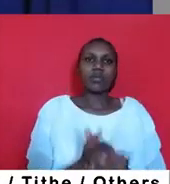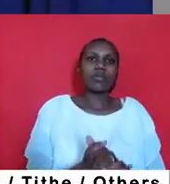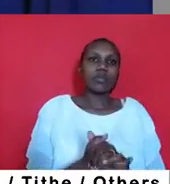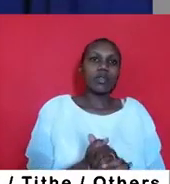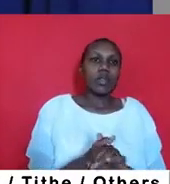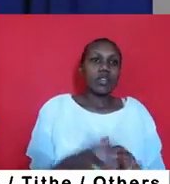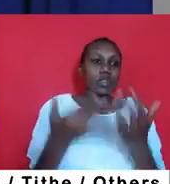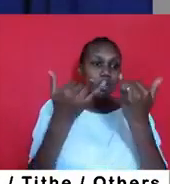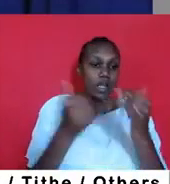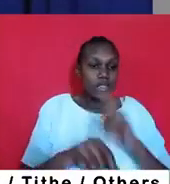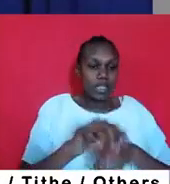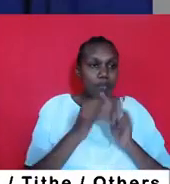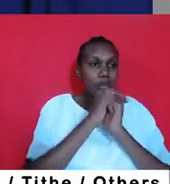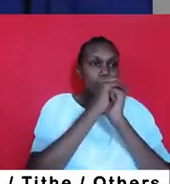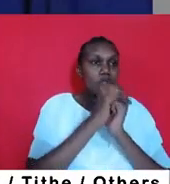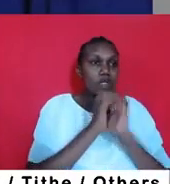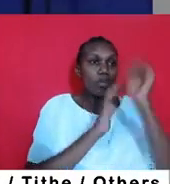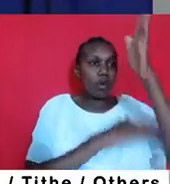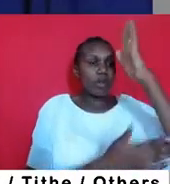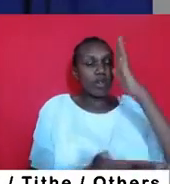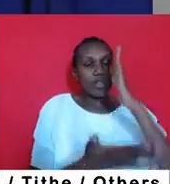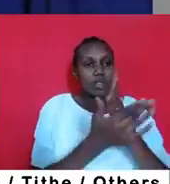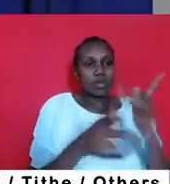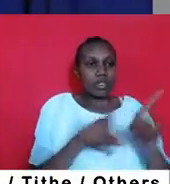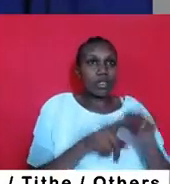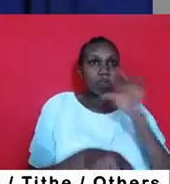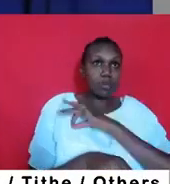Na kumwabudu Mungu kwa kweli na kwa roho